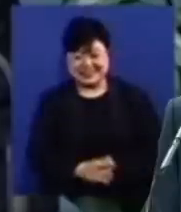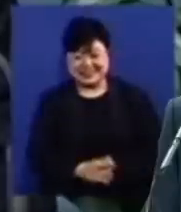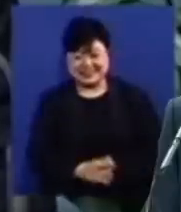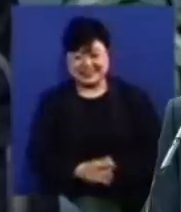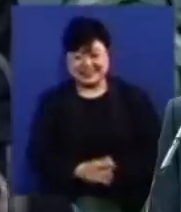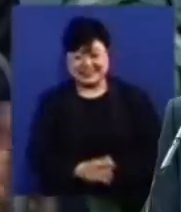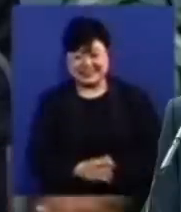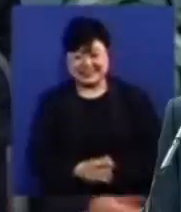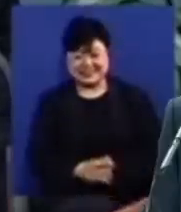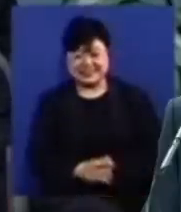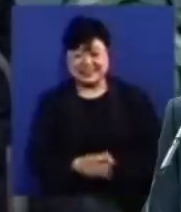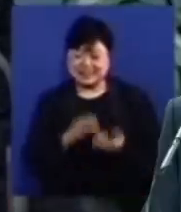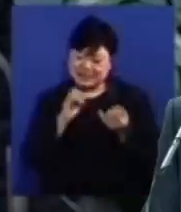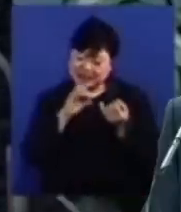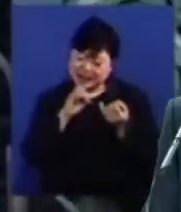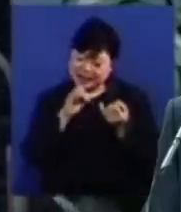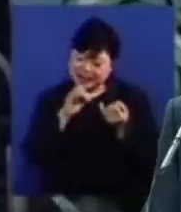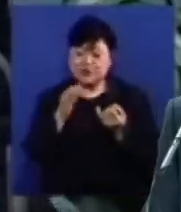그리고 인정도 하고 이야기도 해주고.